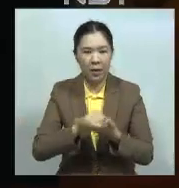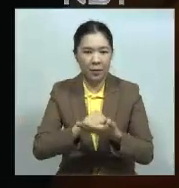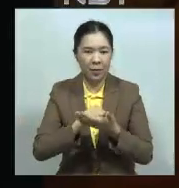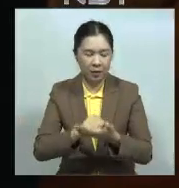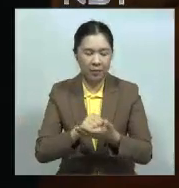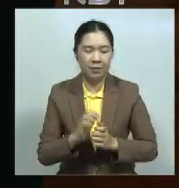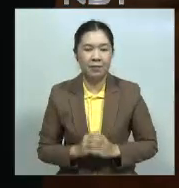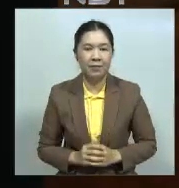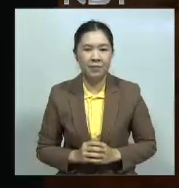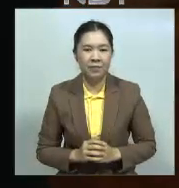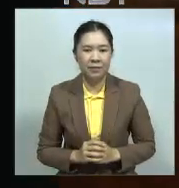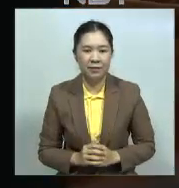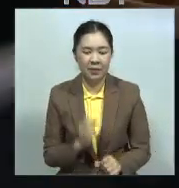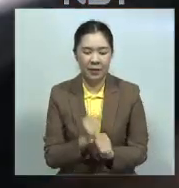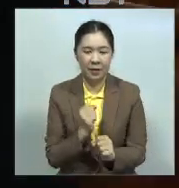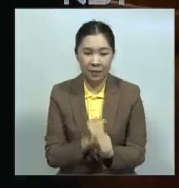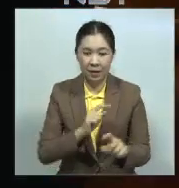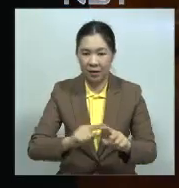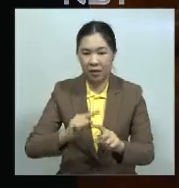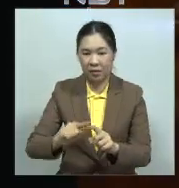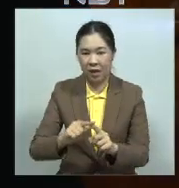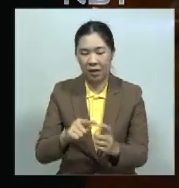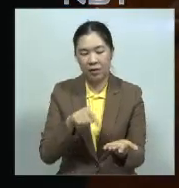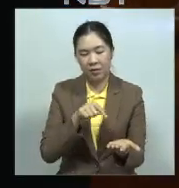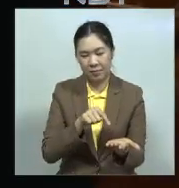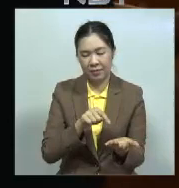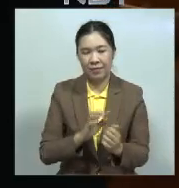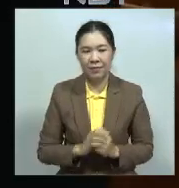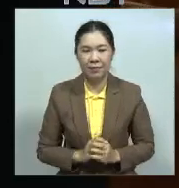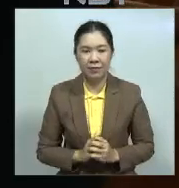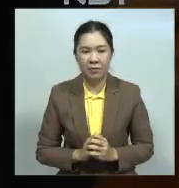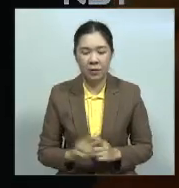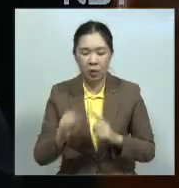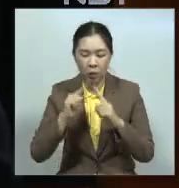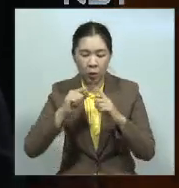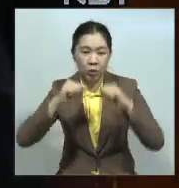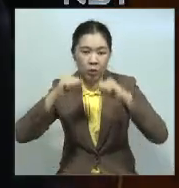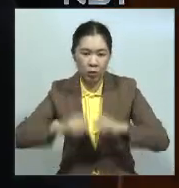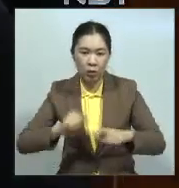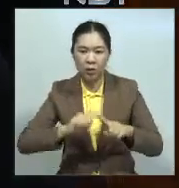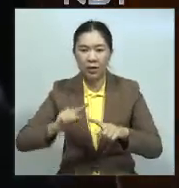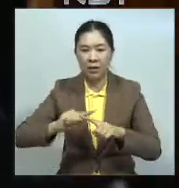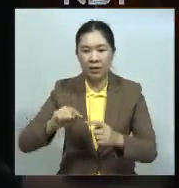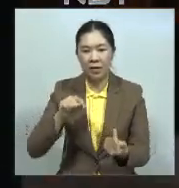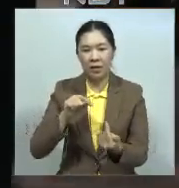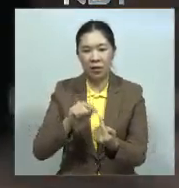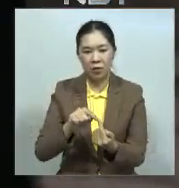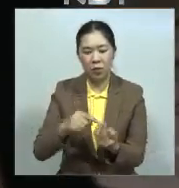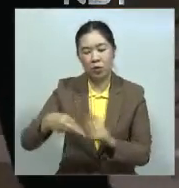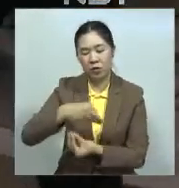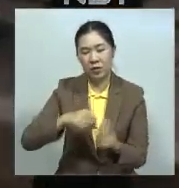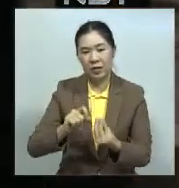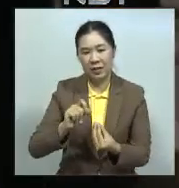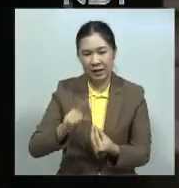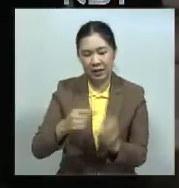ให้เป็นธรรมและงานระหว่างประเทศที่ยังค้างอยู่โดยเฉพาะการเจรจาข้อตกลงต่างๆเช่นความตกลงหุ้นส่วนทางเศรษฐกิจ